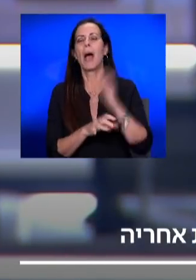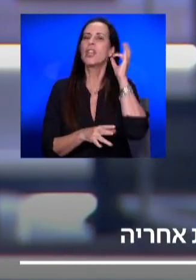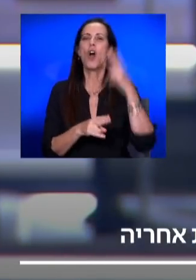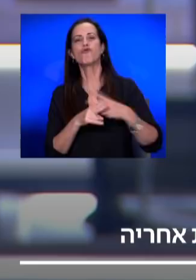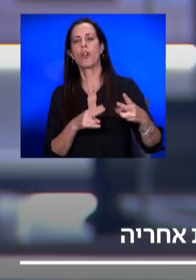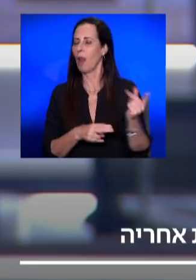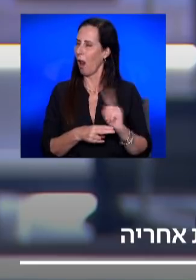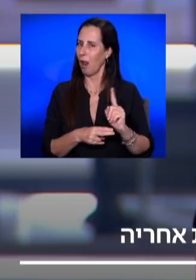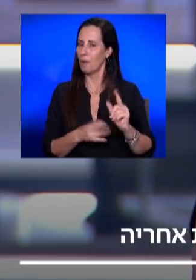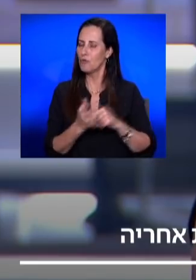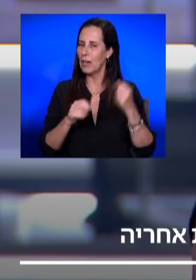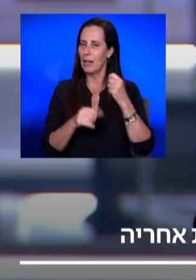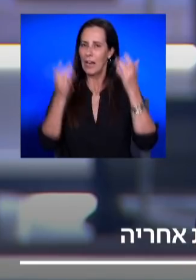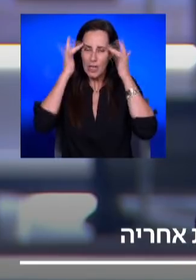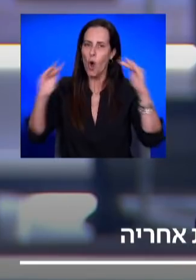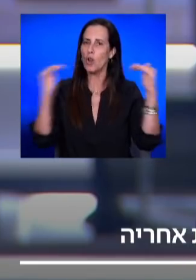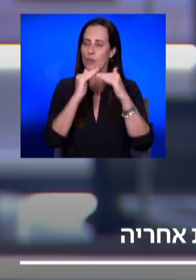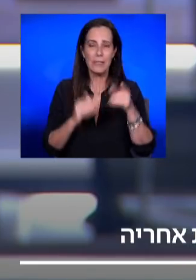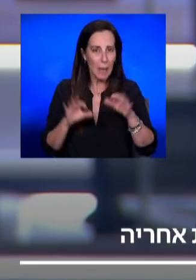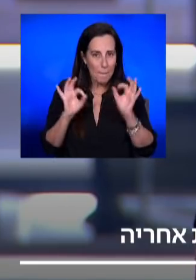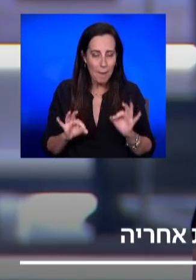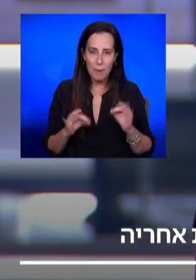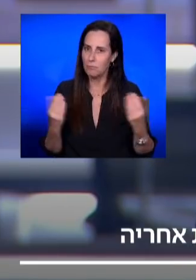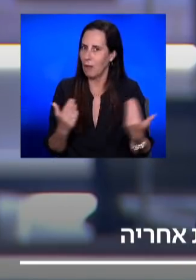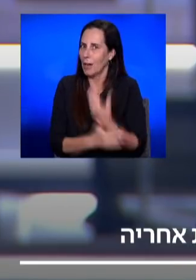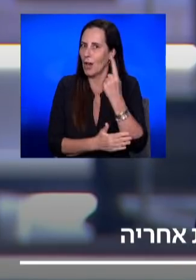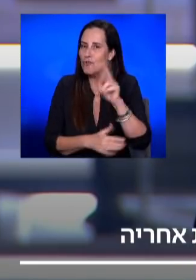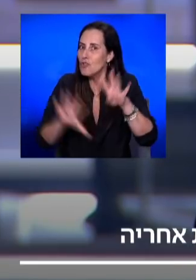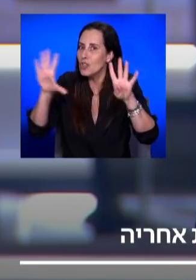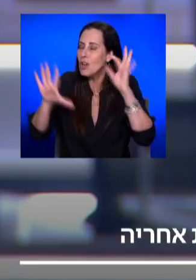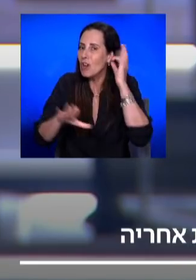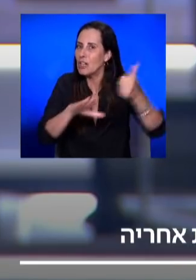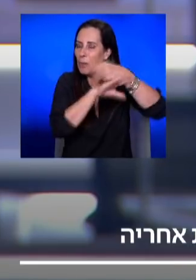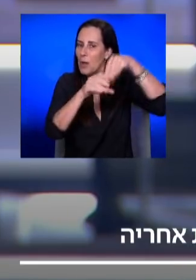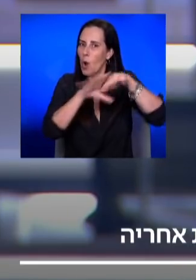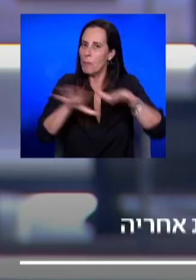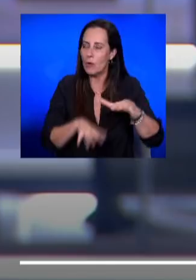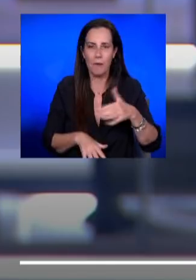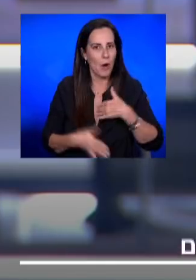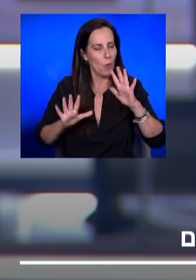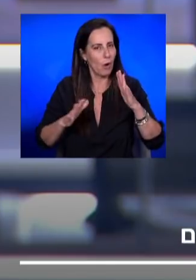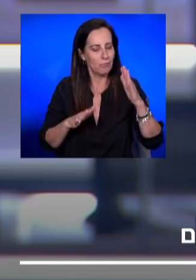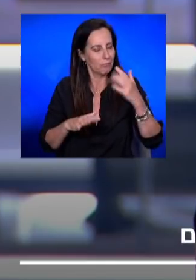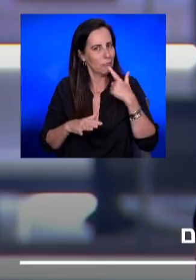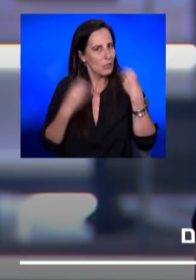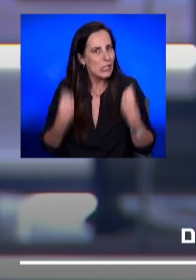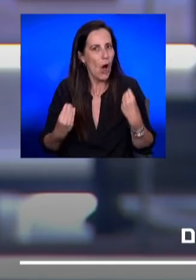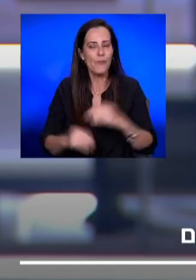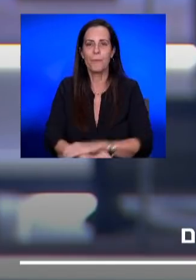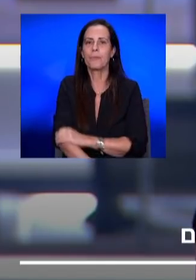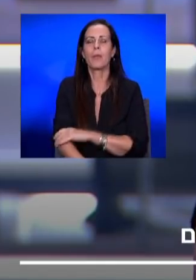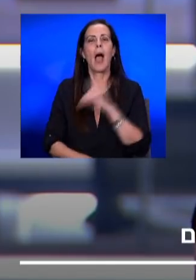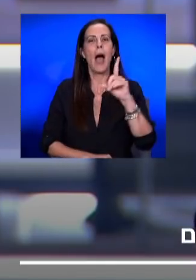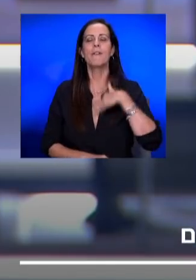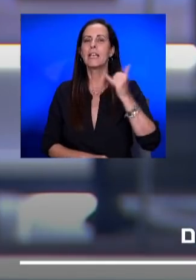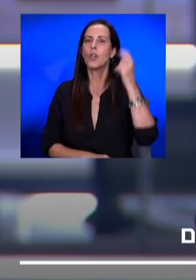לדאוג לשוויון מגדרי, וזה באמת פריצת דרך שיש 9 שרות בממשלת ישראל, ואני מאוד מאוד מברכת על זה. אני כן